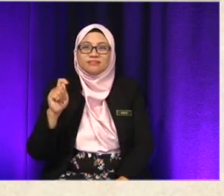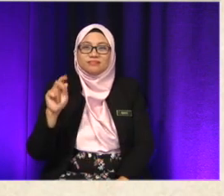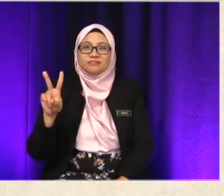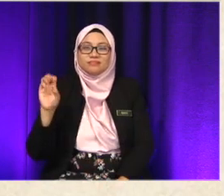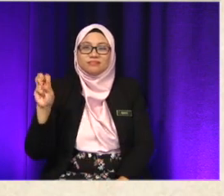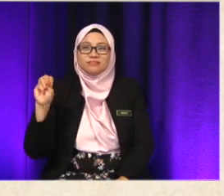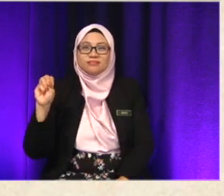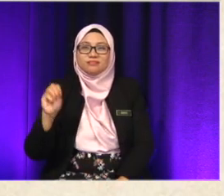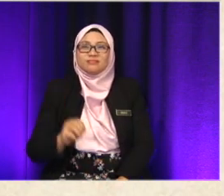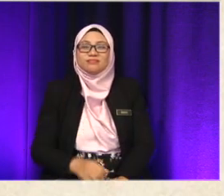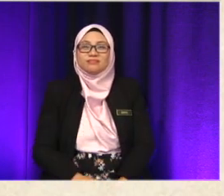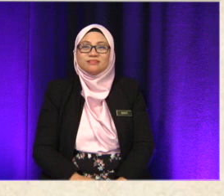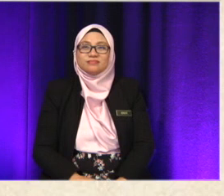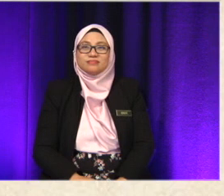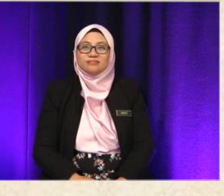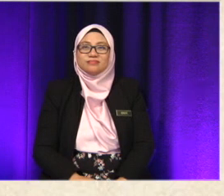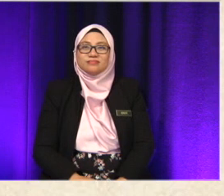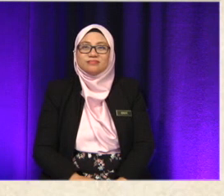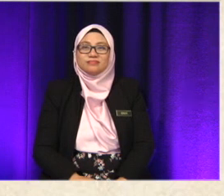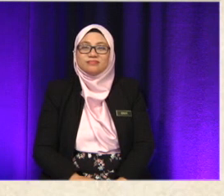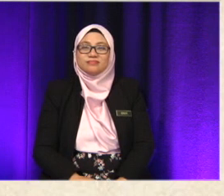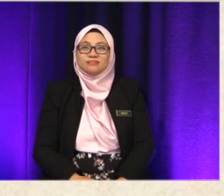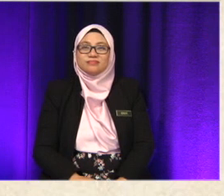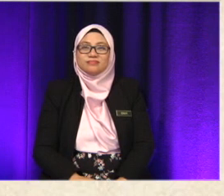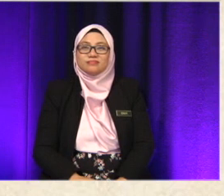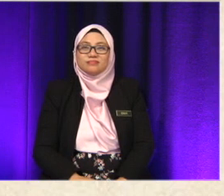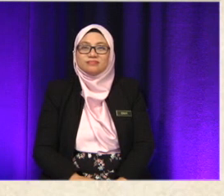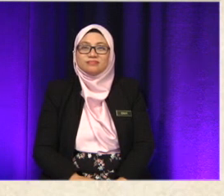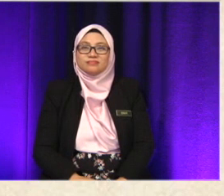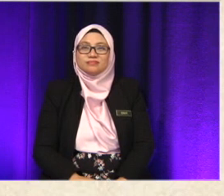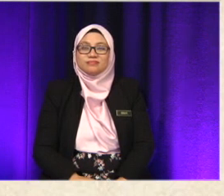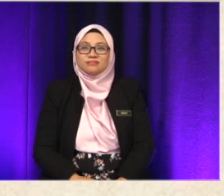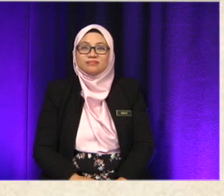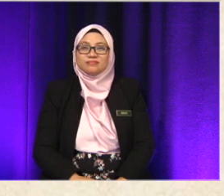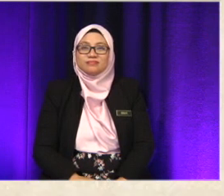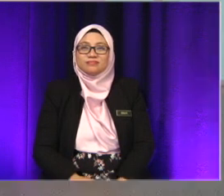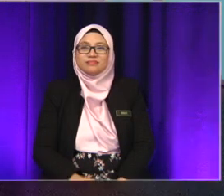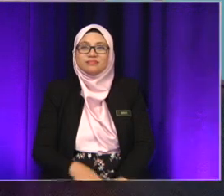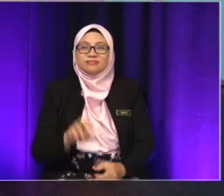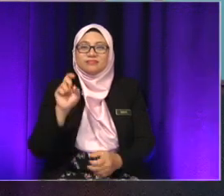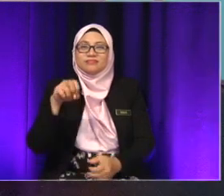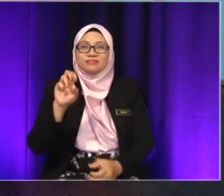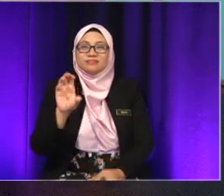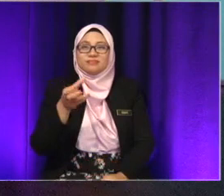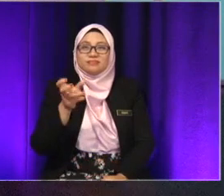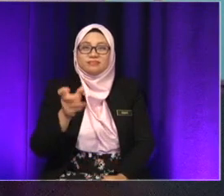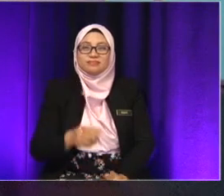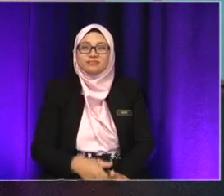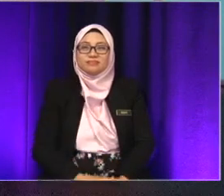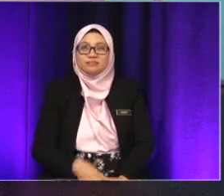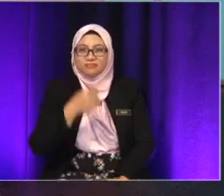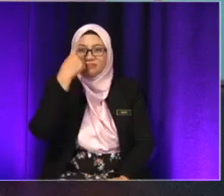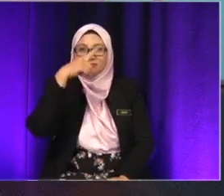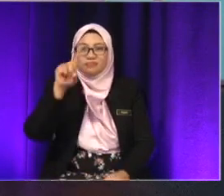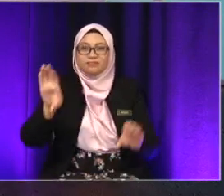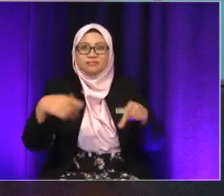TBM. Maksud dia TBM ni tunnel boring machine. Boring. Dia boring. Kan di bawah tu. Kalau kita tengok di